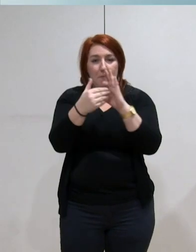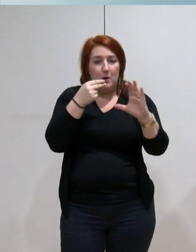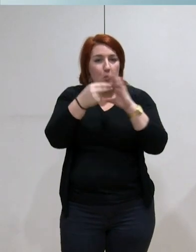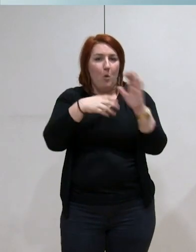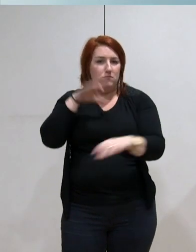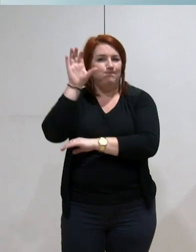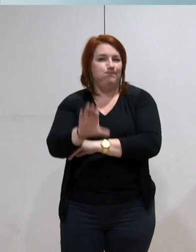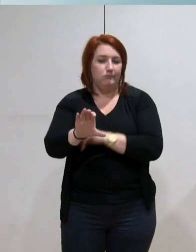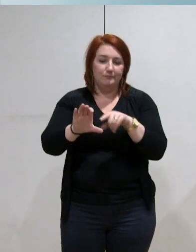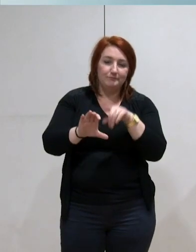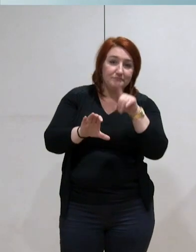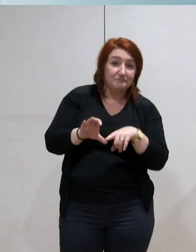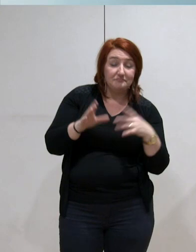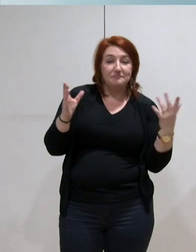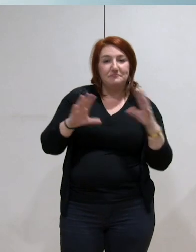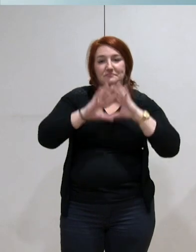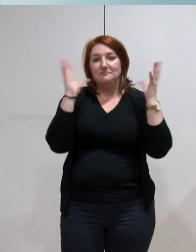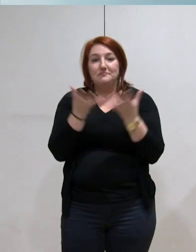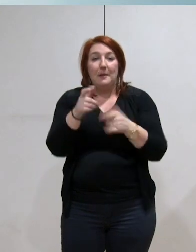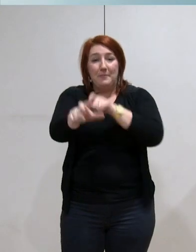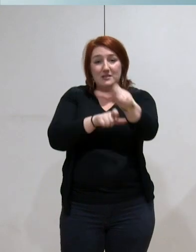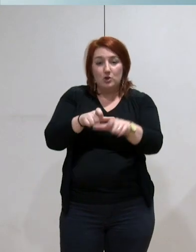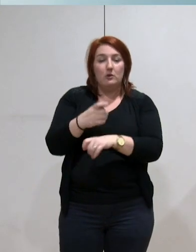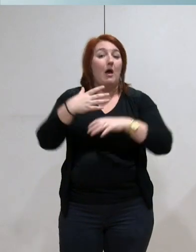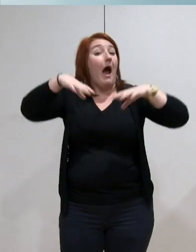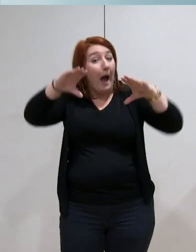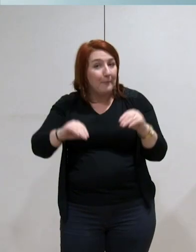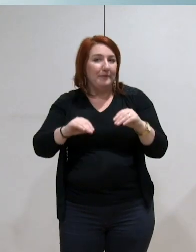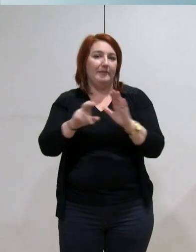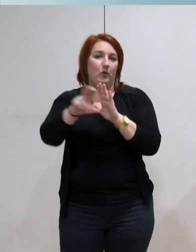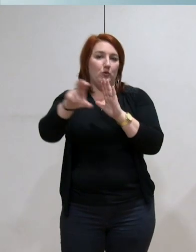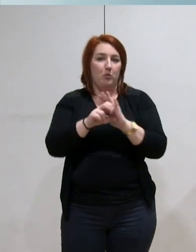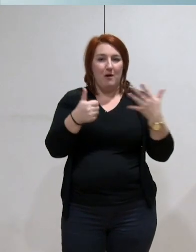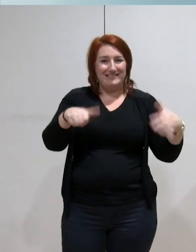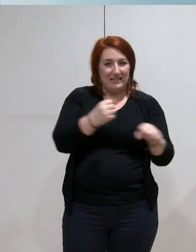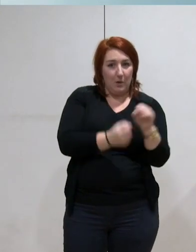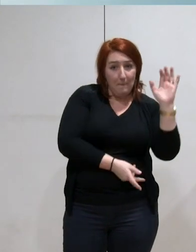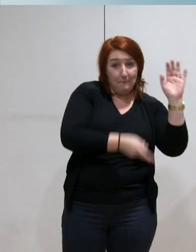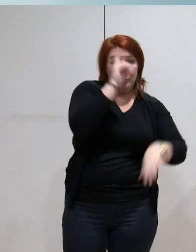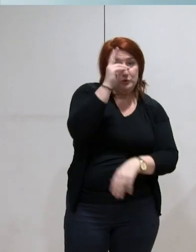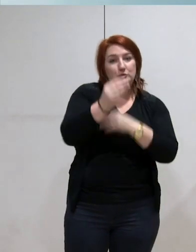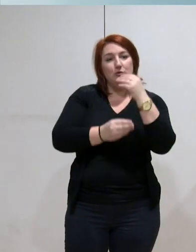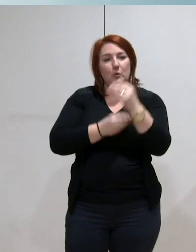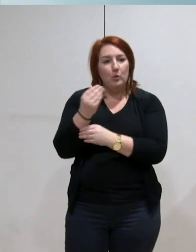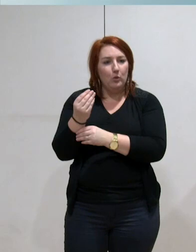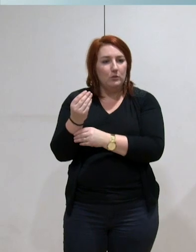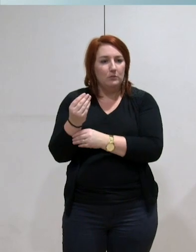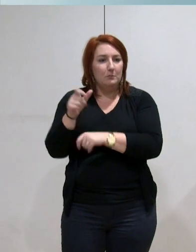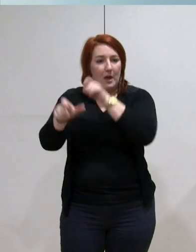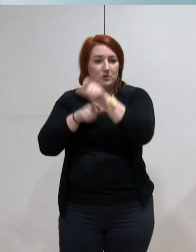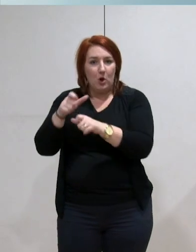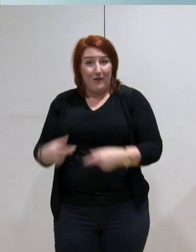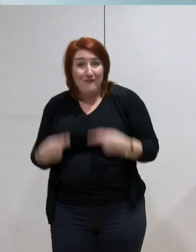participatif qui est un dispositif qui permet au résidents grenoblois de plus de 16 ans au résidents grenoblois de plus de 16 ans de proposer